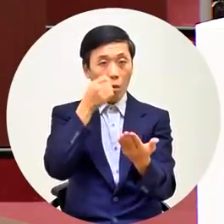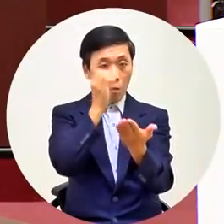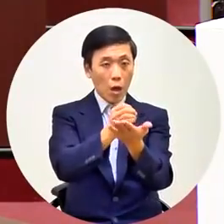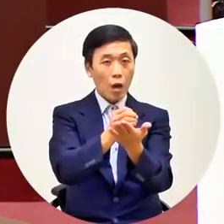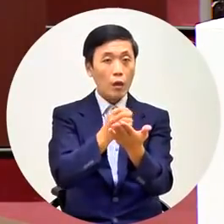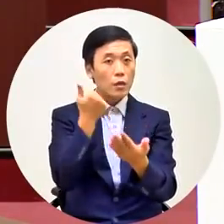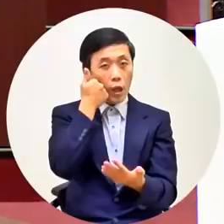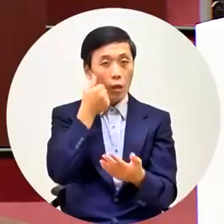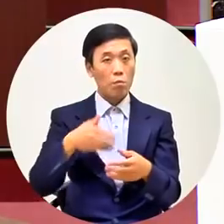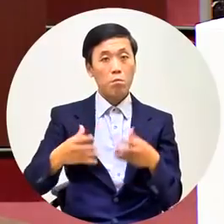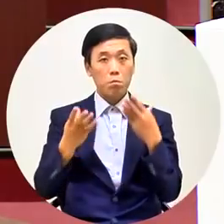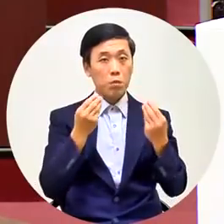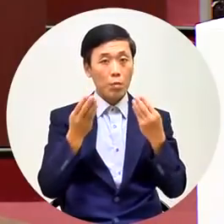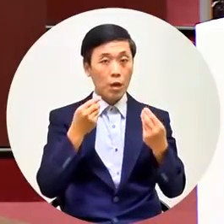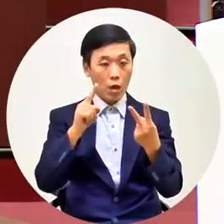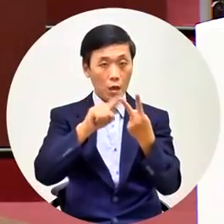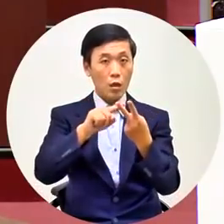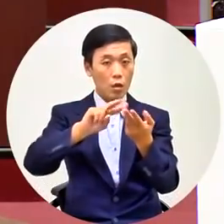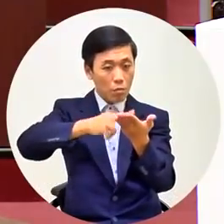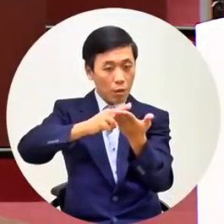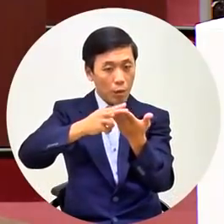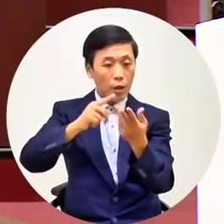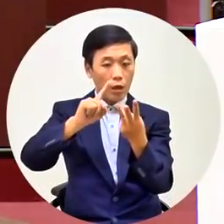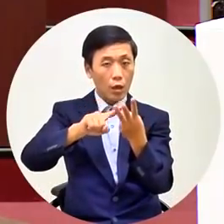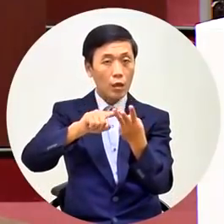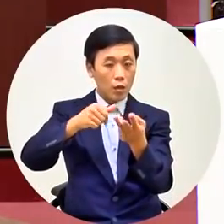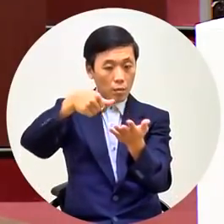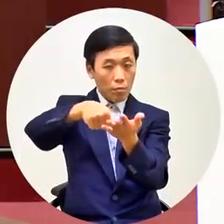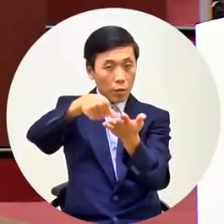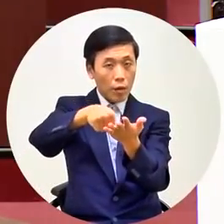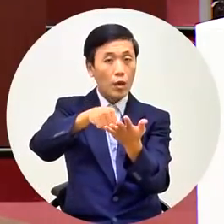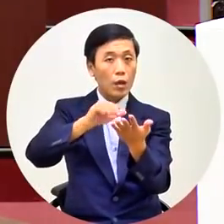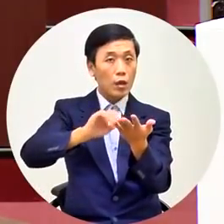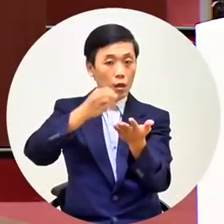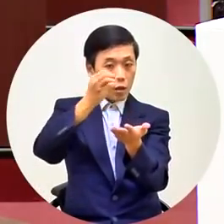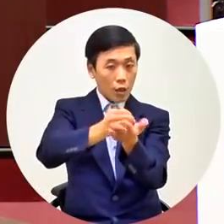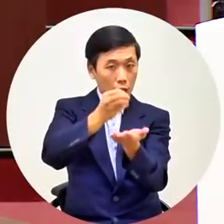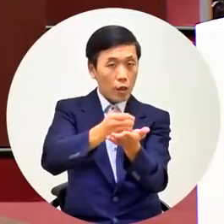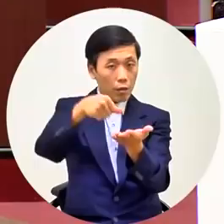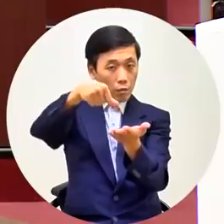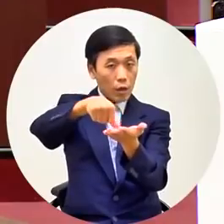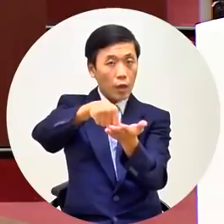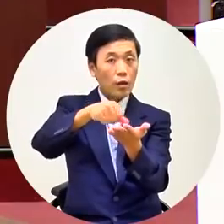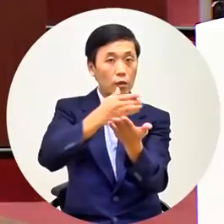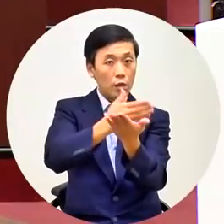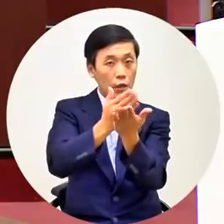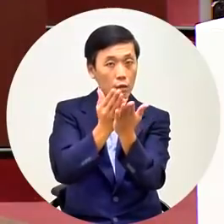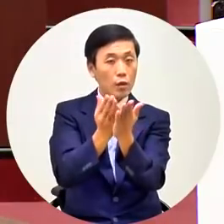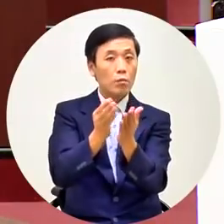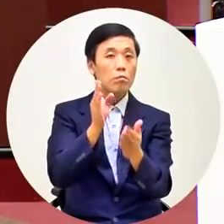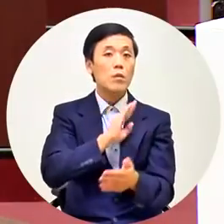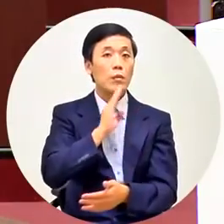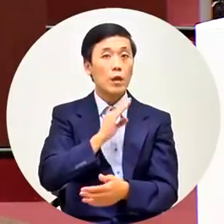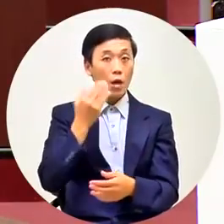名、盖章或按指印加入任何文字和符号；六、将选举票撕破至不完整；